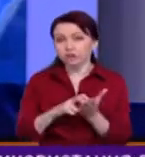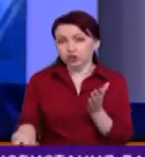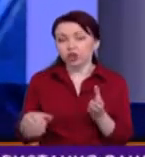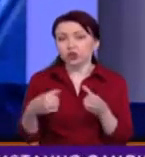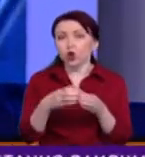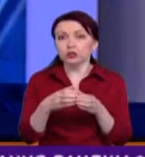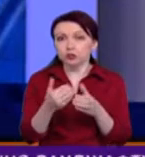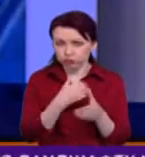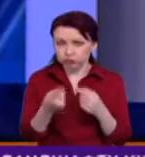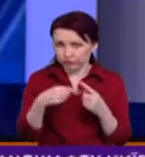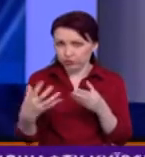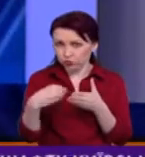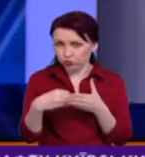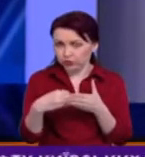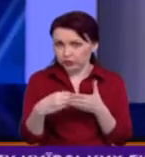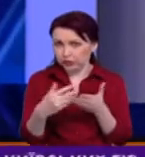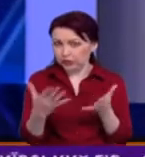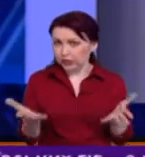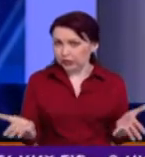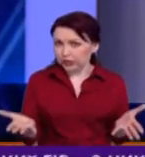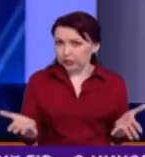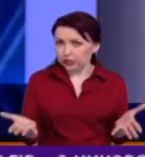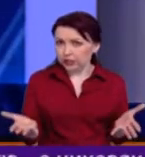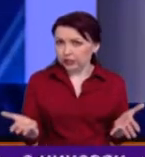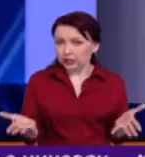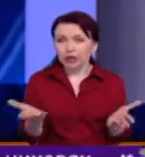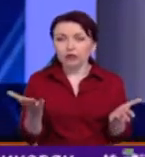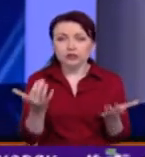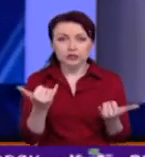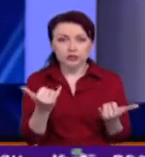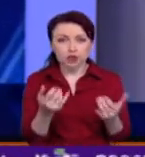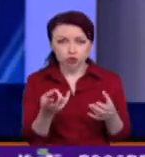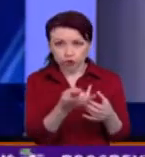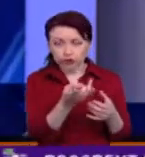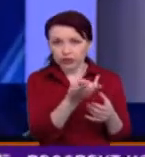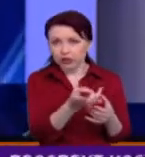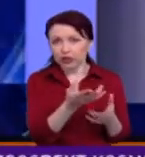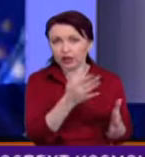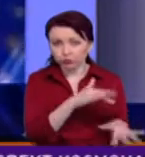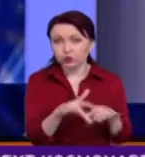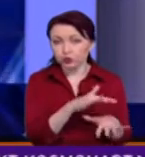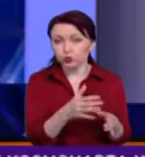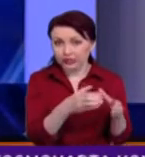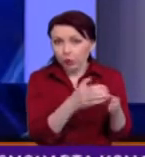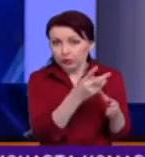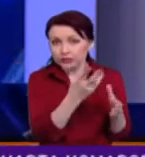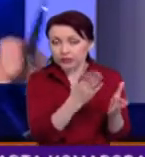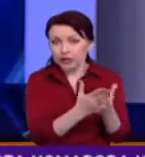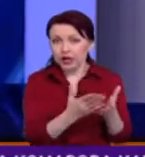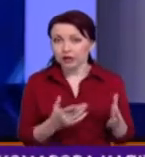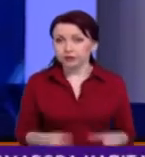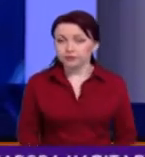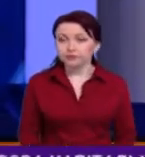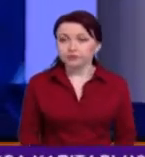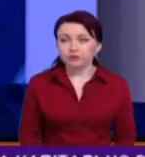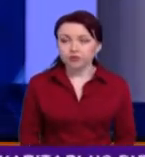коаліції. Хоче повернутися в коаліцію, яка зараз є чинна, яка функціонує, яка ухвалює закон. А ви свідомі, що